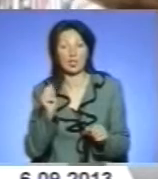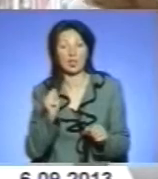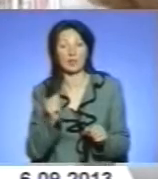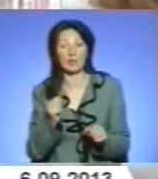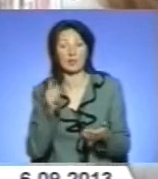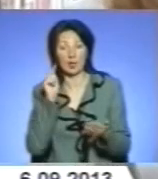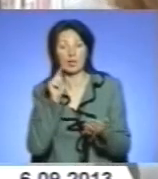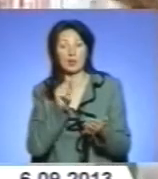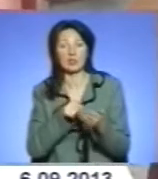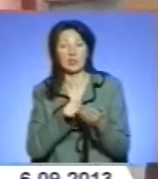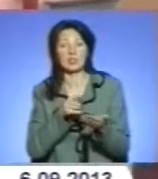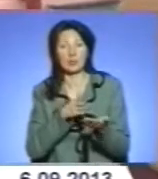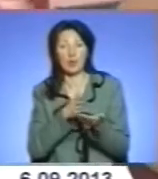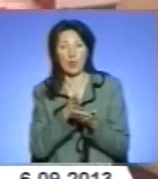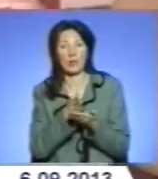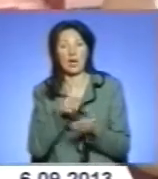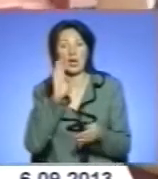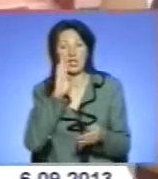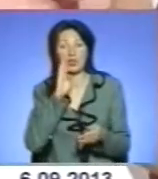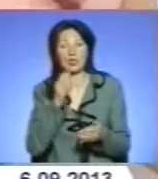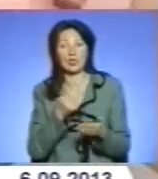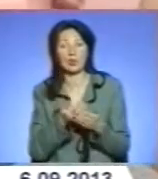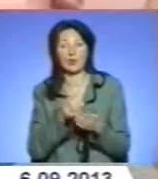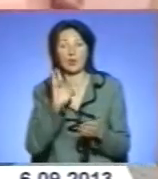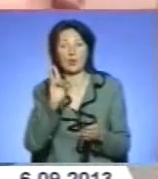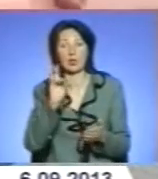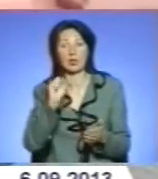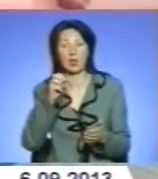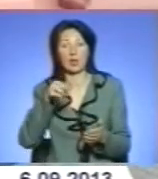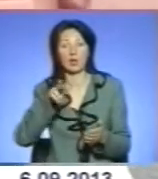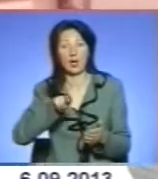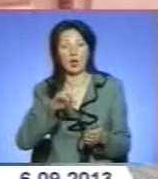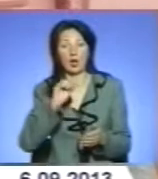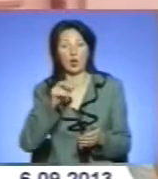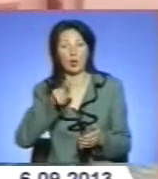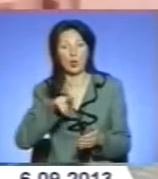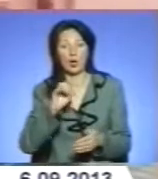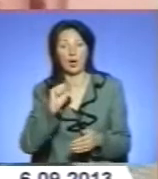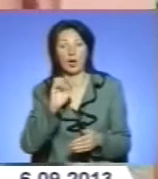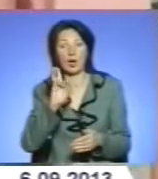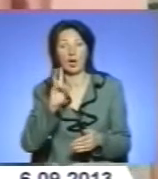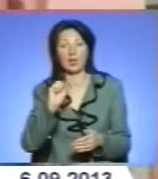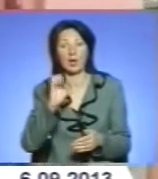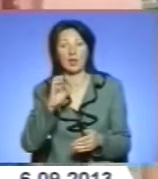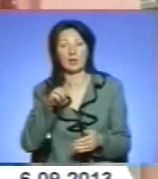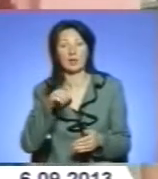цілеспрямована людина. Жіночі, мабуть, Наталя, Юля, Анастасія, мені